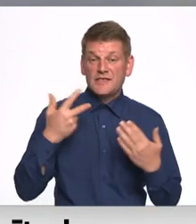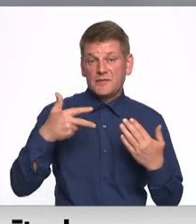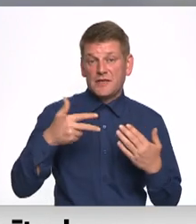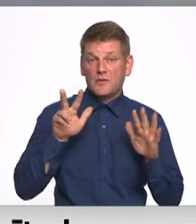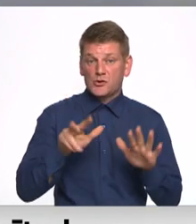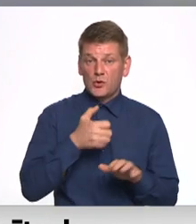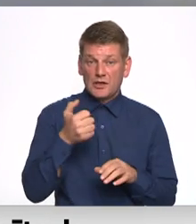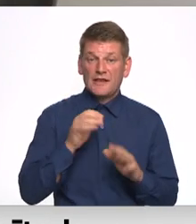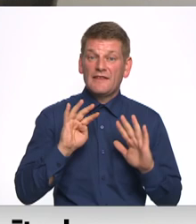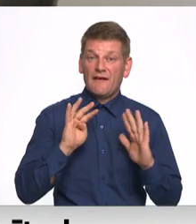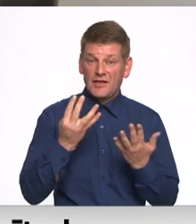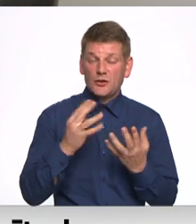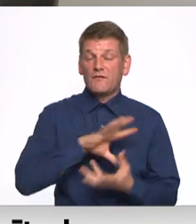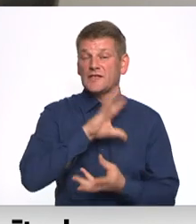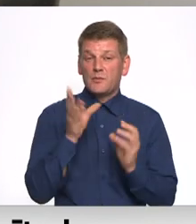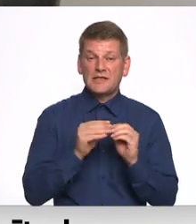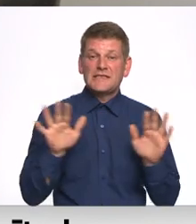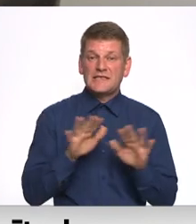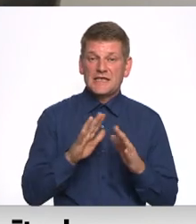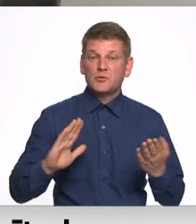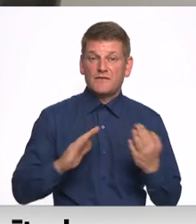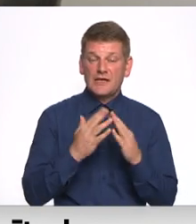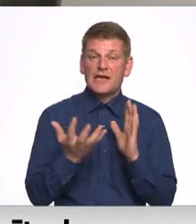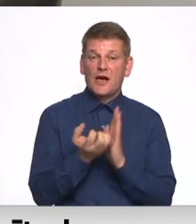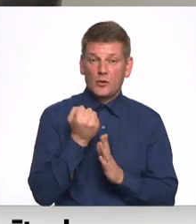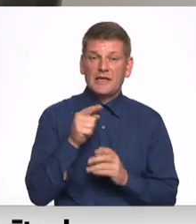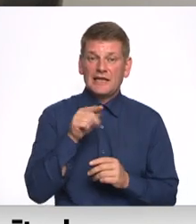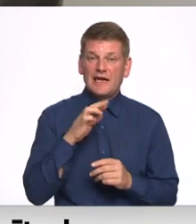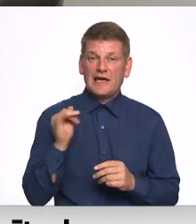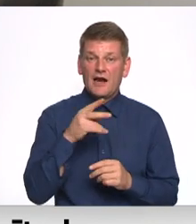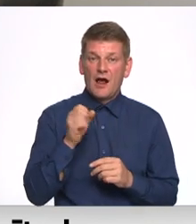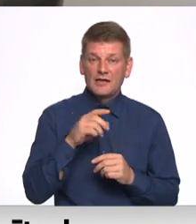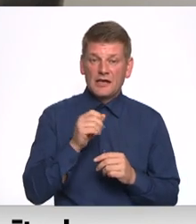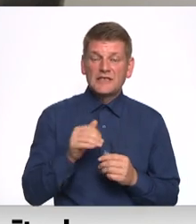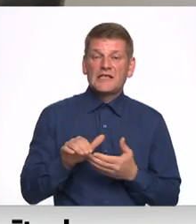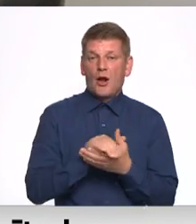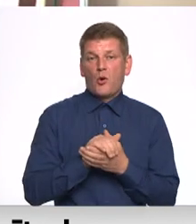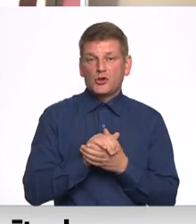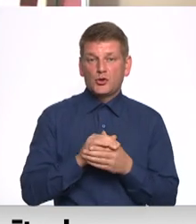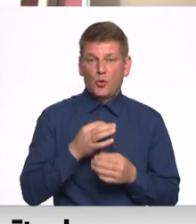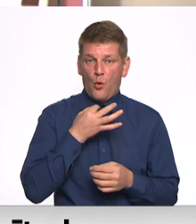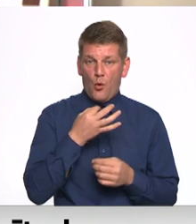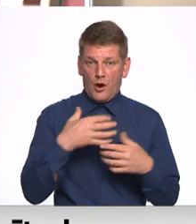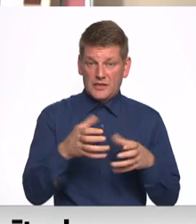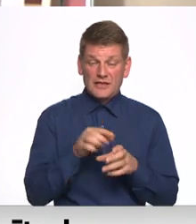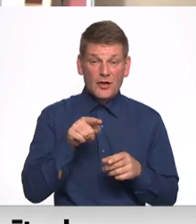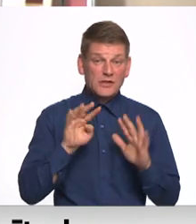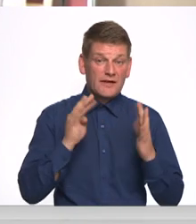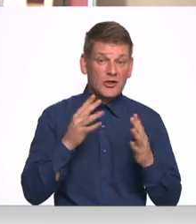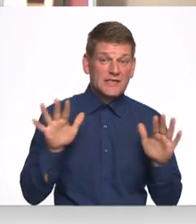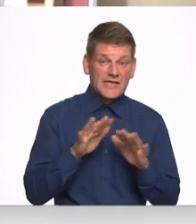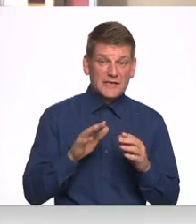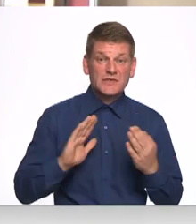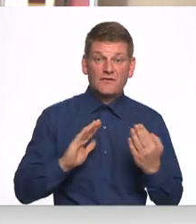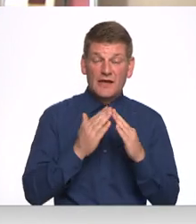1938. Gadā 9. Vispārējos dziesmu svētkos ieguvis Trikātes draudzes kors. Tenīs 9. Dziesmu svētkos